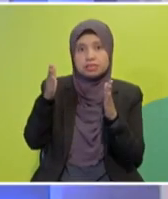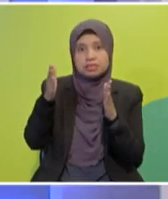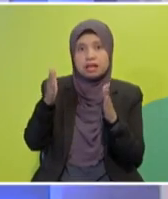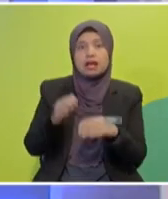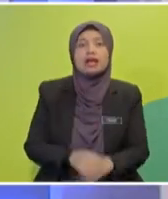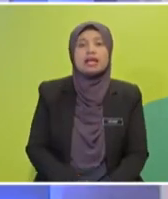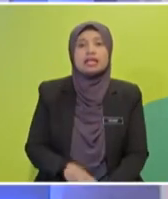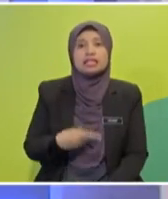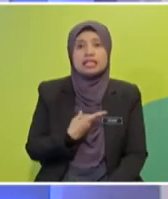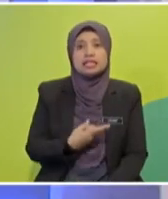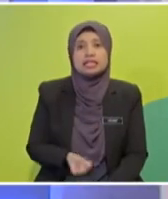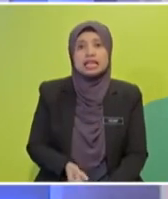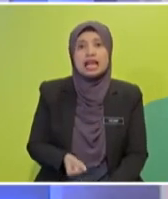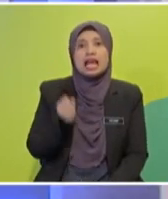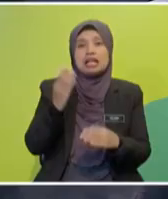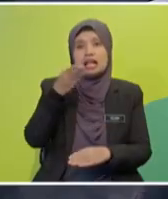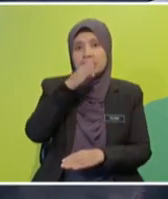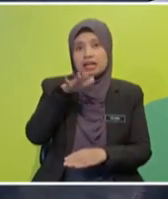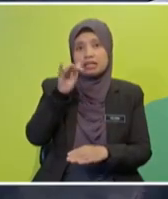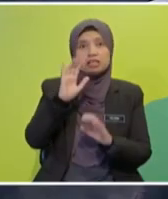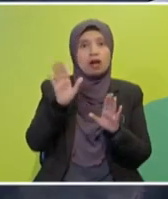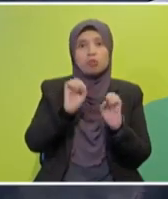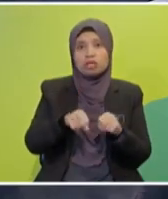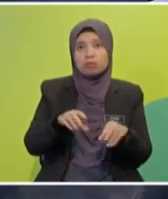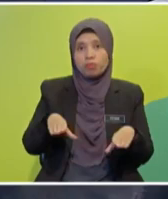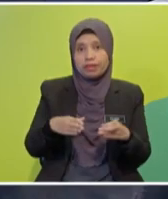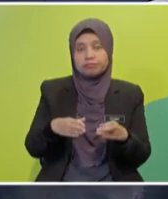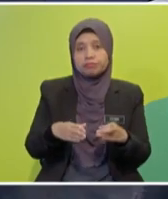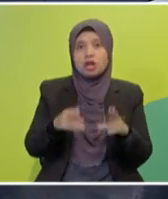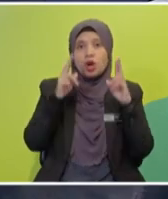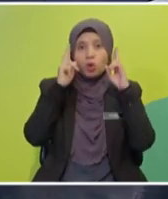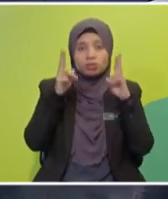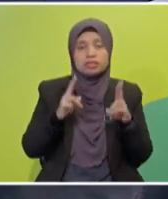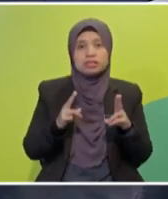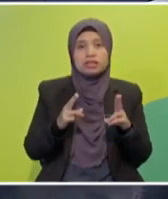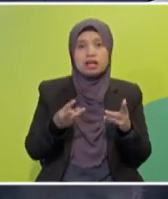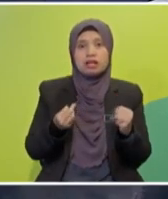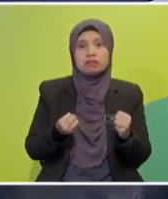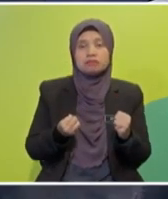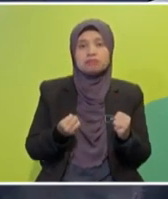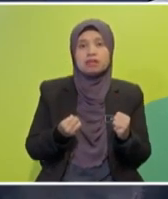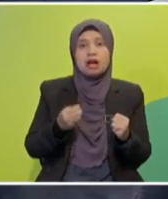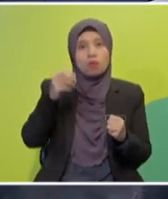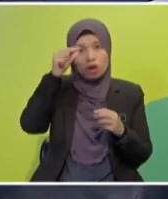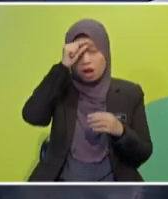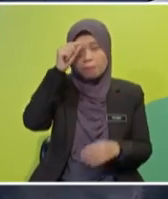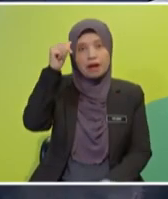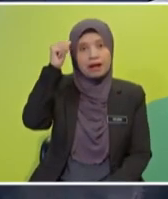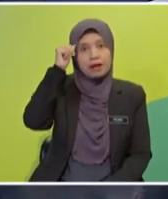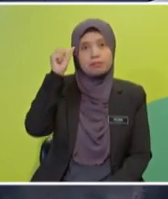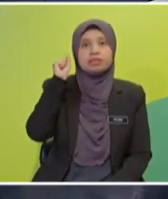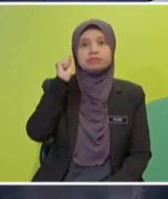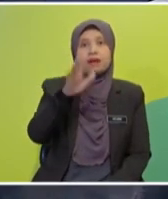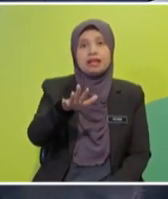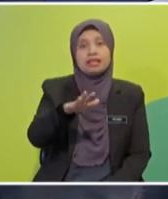lambung dadu. Okey, baik. Okey, Ustazah nak minta Abang Aiman kita lambung dadu. Oh, ini dadu soalan juga, ni dekat sini. Oh, besar dadu